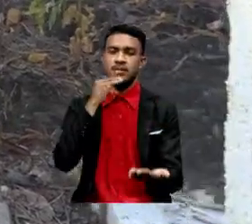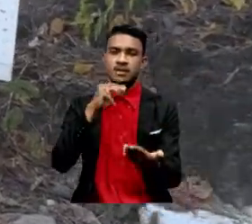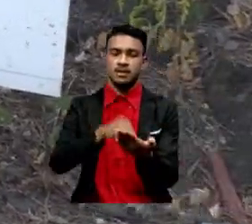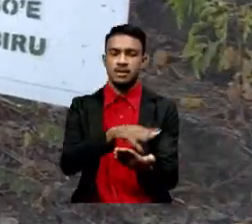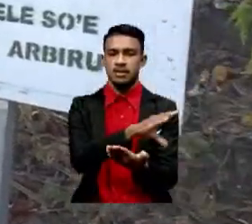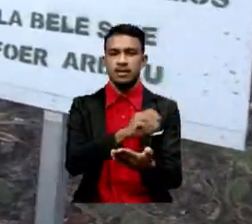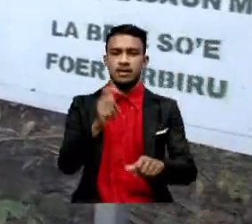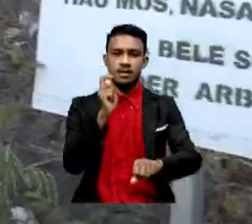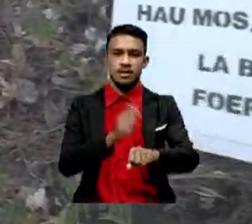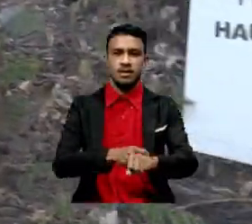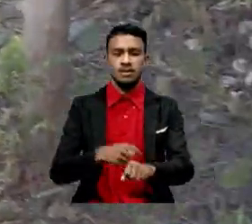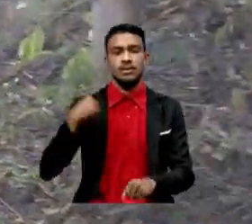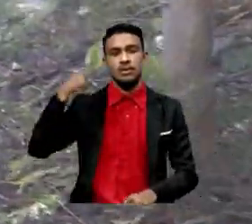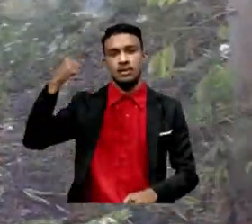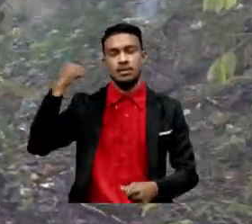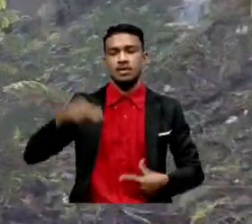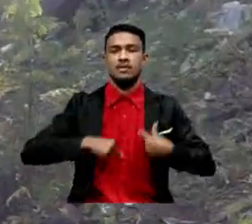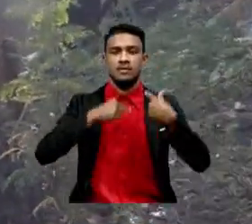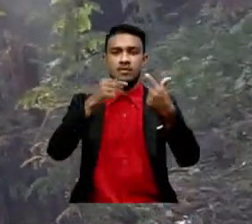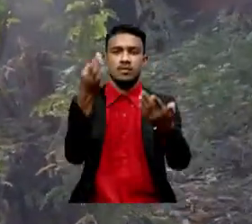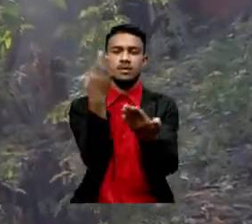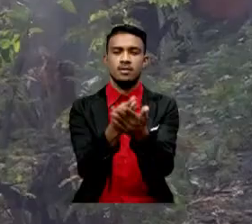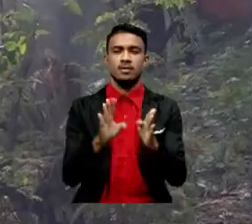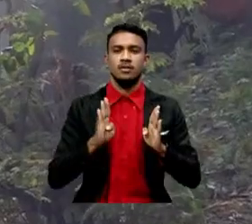kampanya. No ita sai foho tu ba osanai sira,